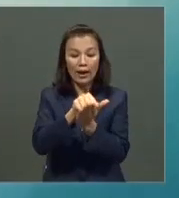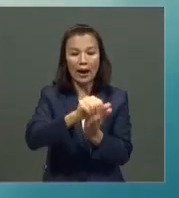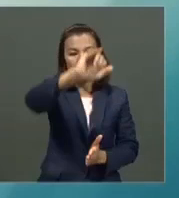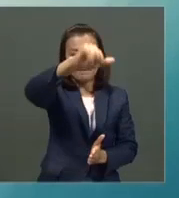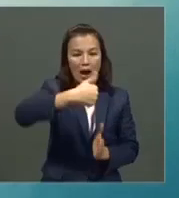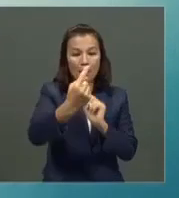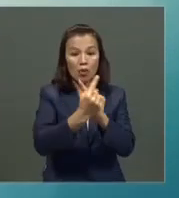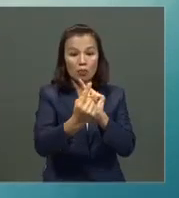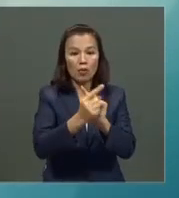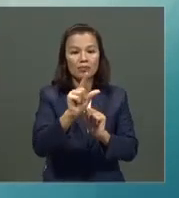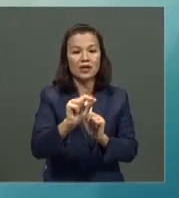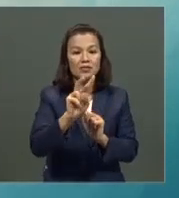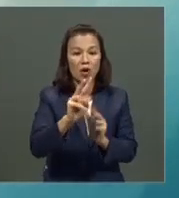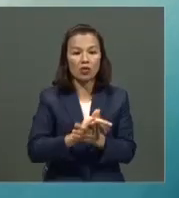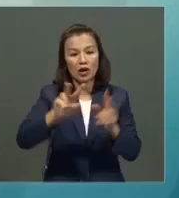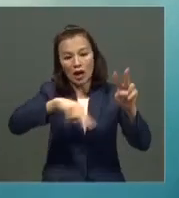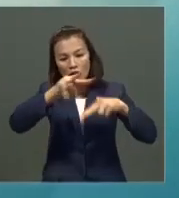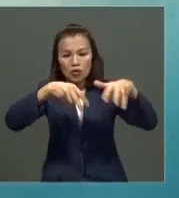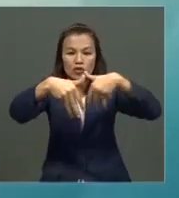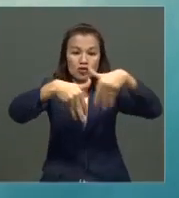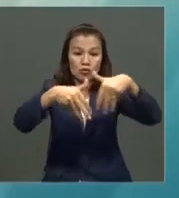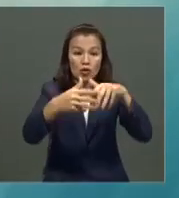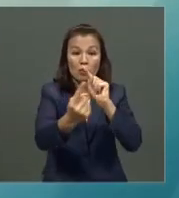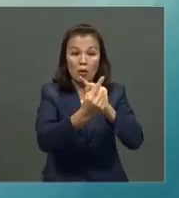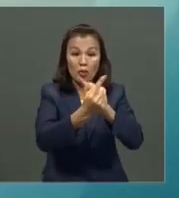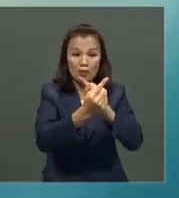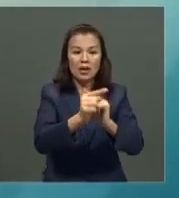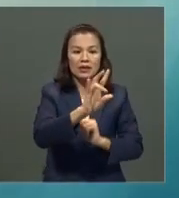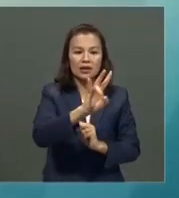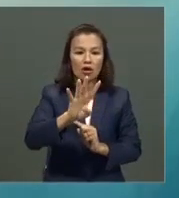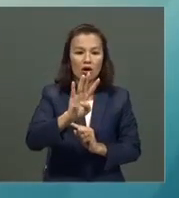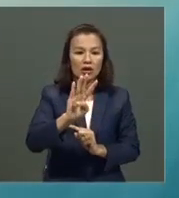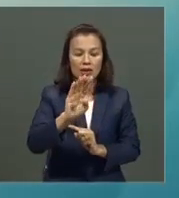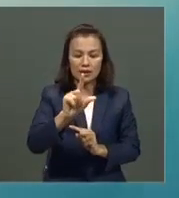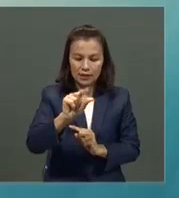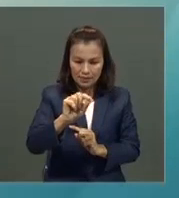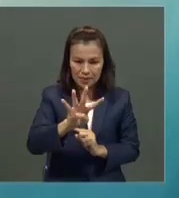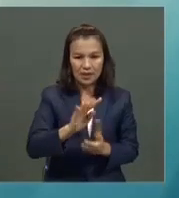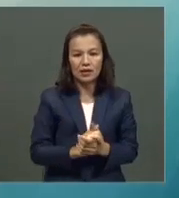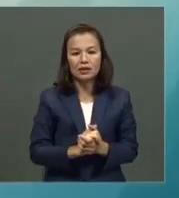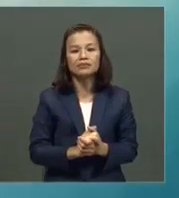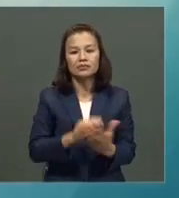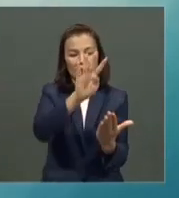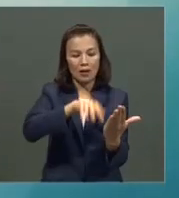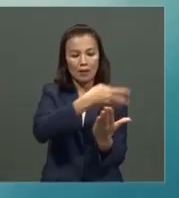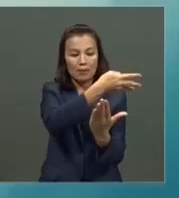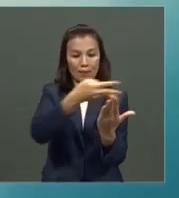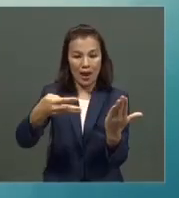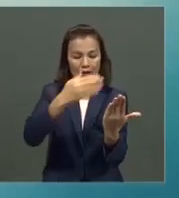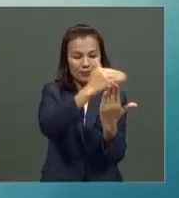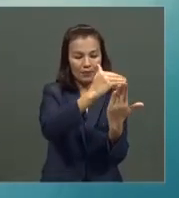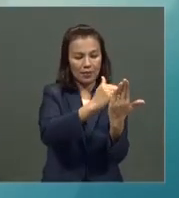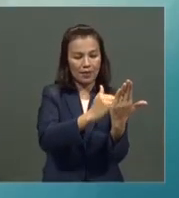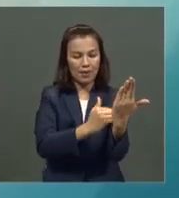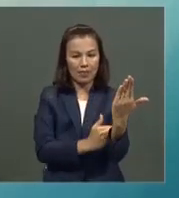ายการค้นหาเชิงรุกในชุมชนมากถึง724รายอย่างที่เรียนนะคะว่าเป็นไปตามแผนการที่เรา